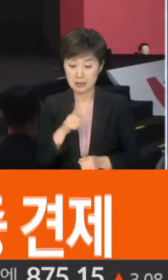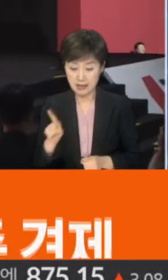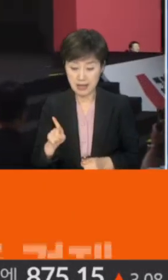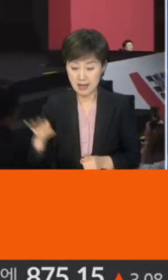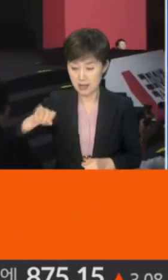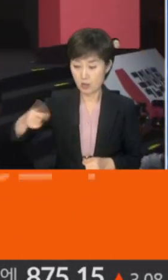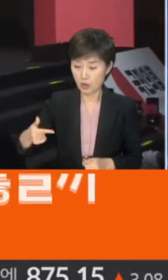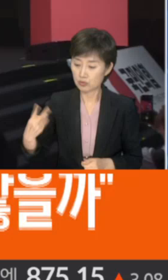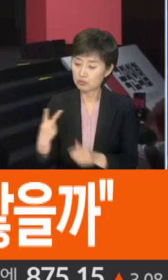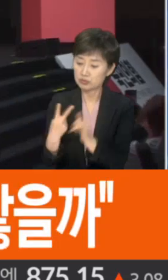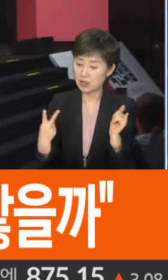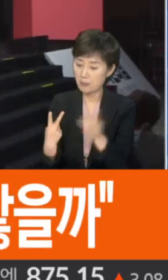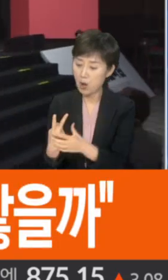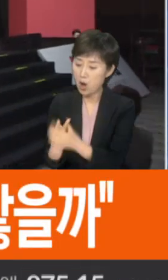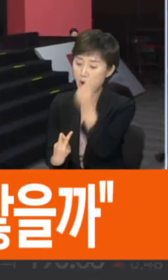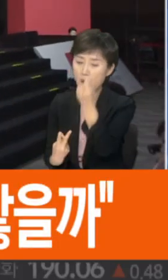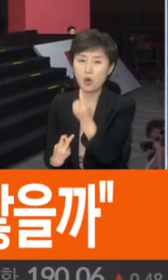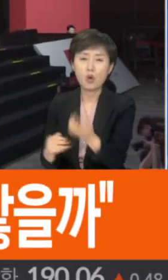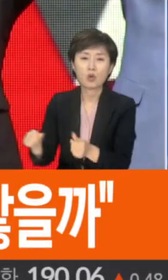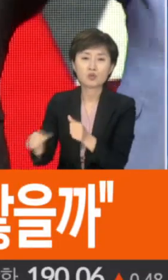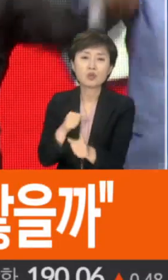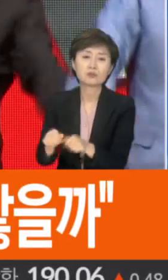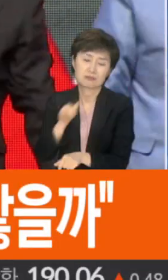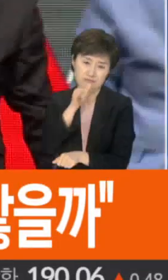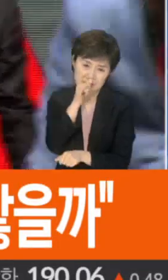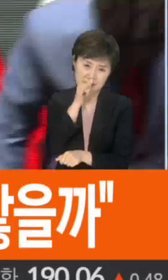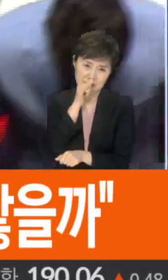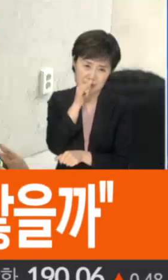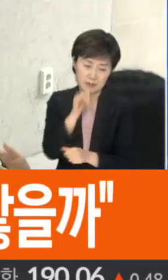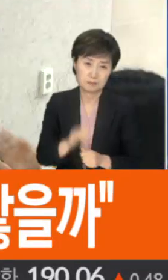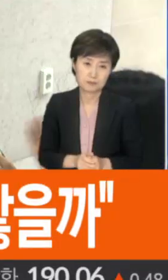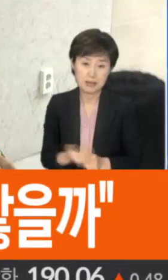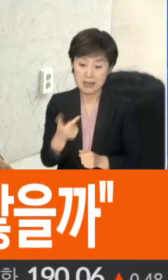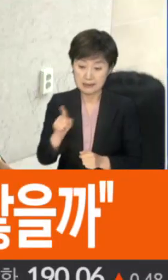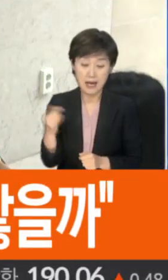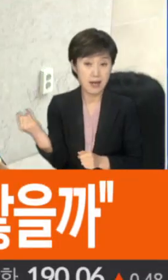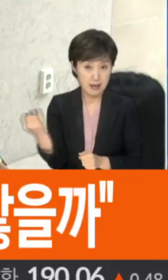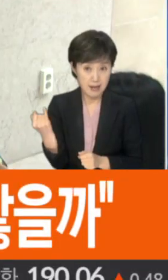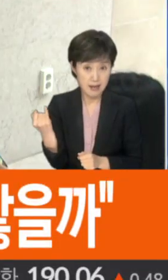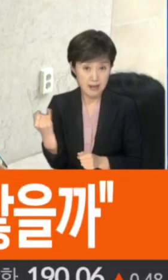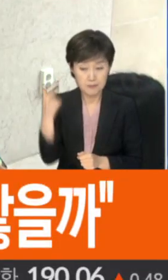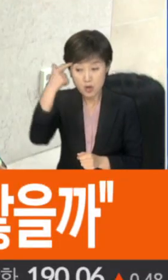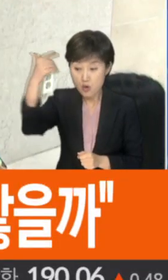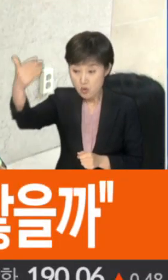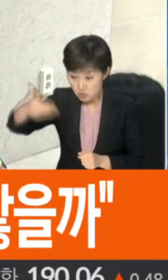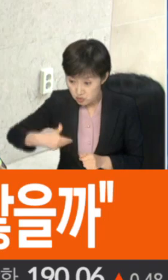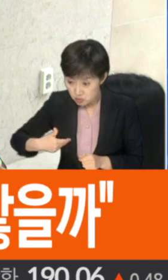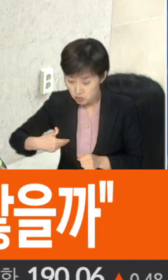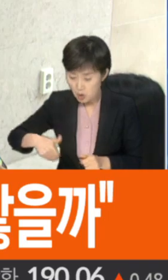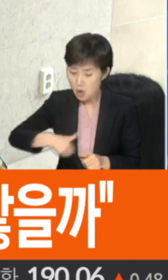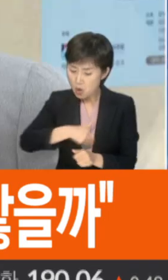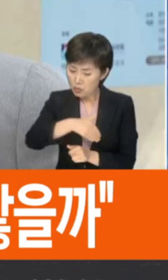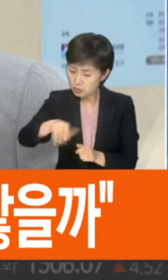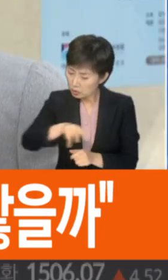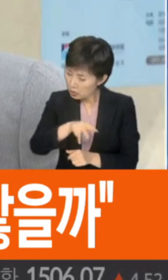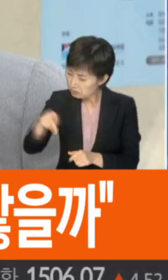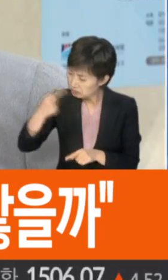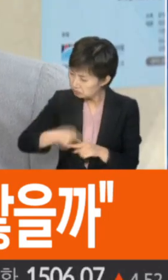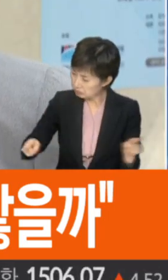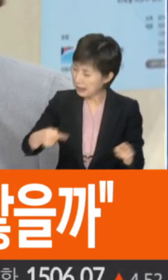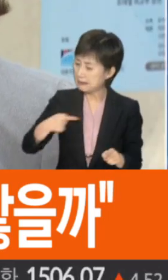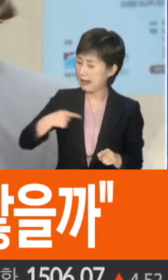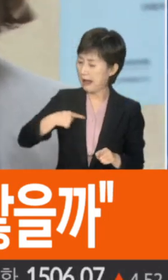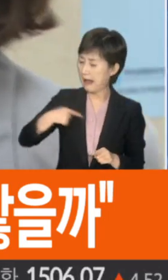나경원, 원희룡 후보 연대설도 다시 제기되고 있습니다. 나 후보는 오늘 관련 질문에 여론 추세 등에 비춰서